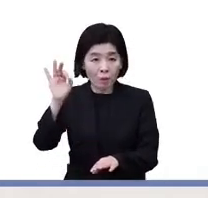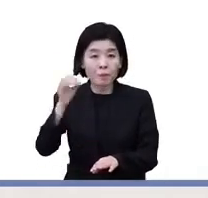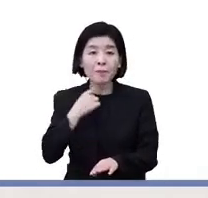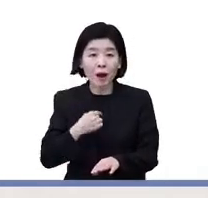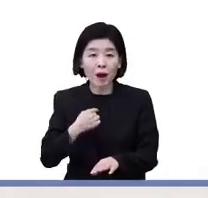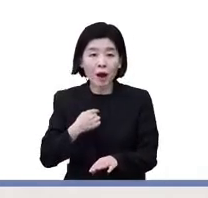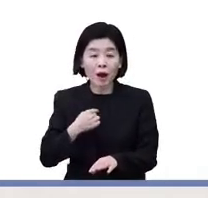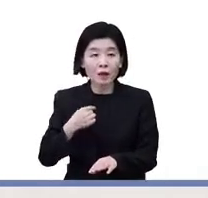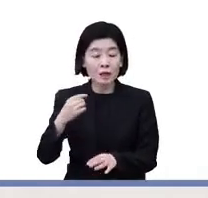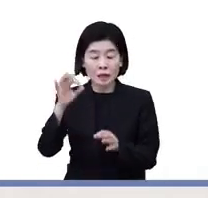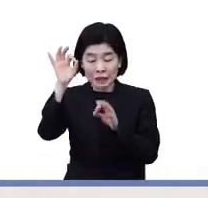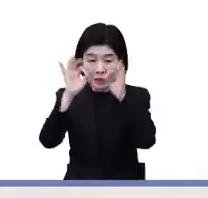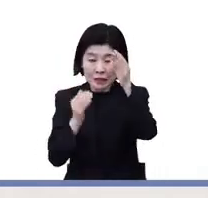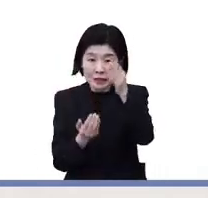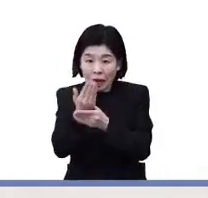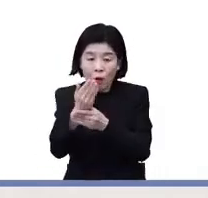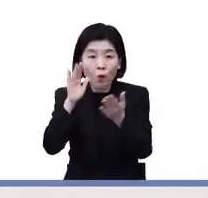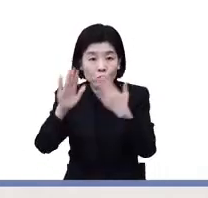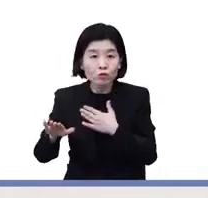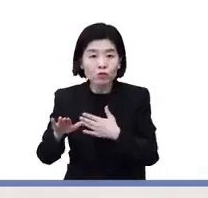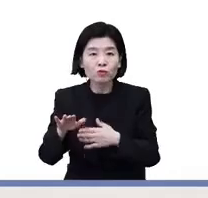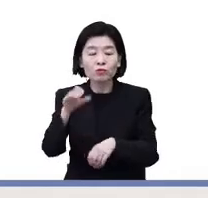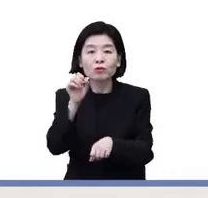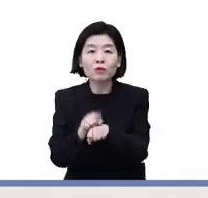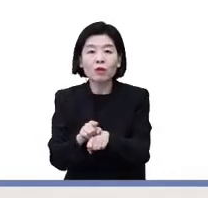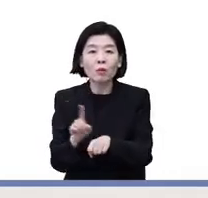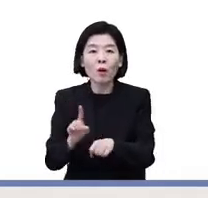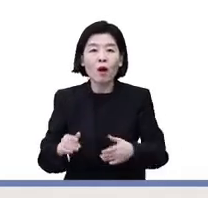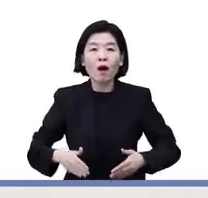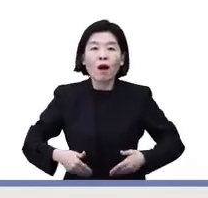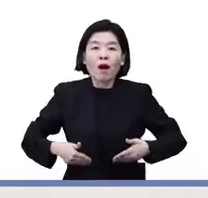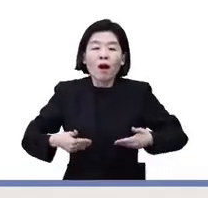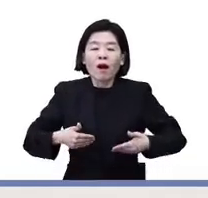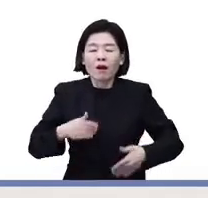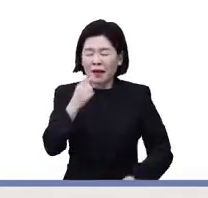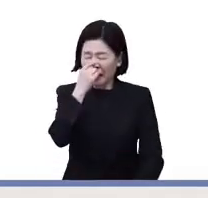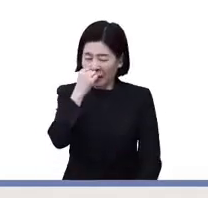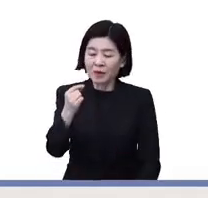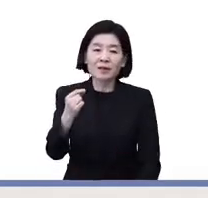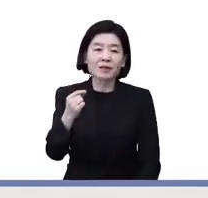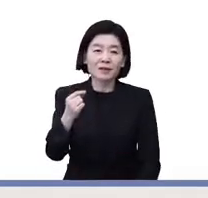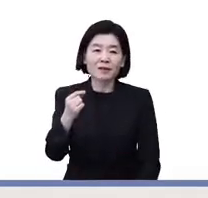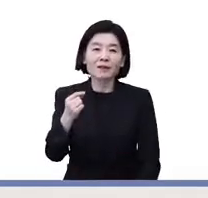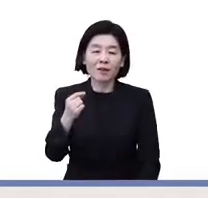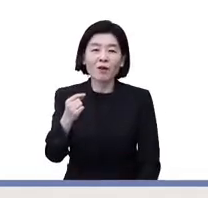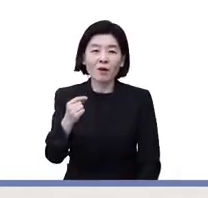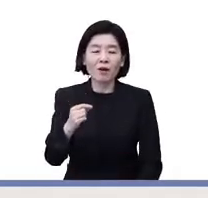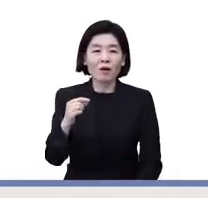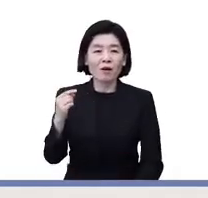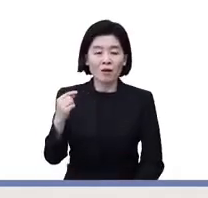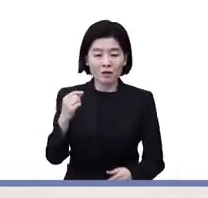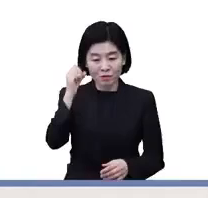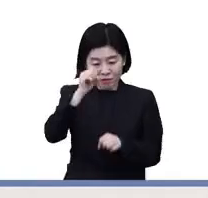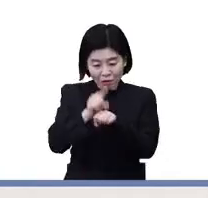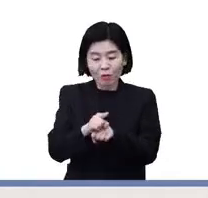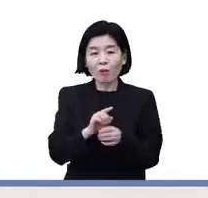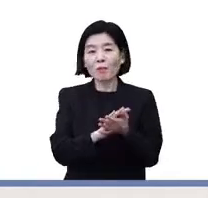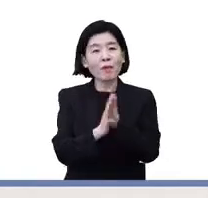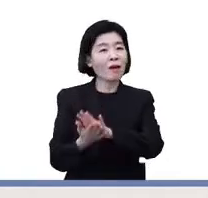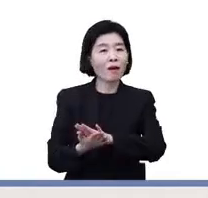성격이 굉장히 성급하고 예민하고 그 참을성이 없고 그런 분으로 바뀌었다고 그래요.